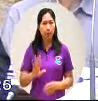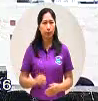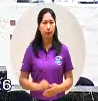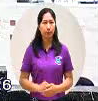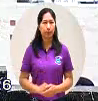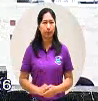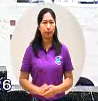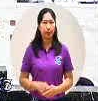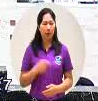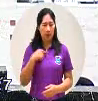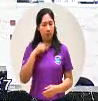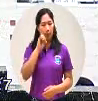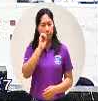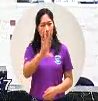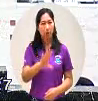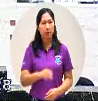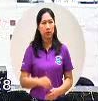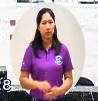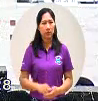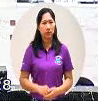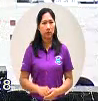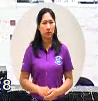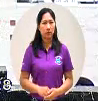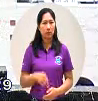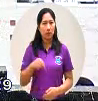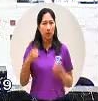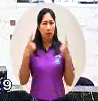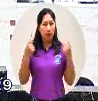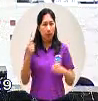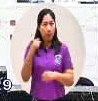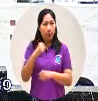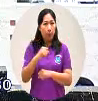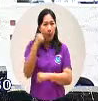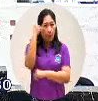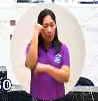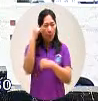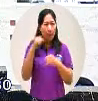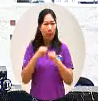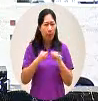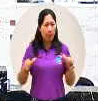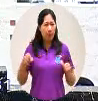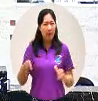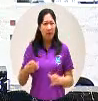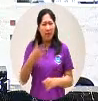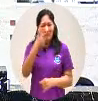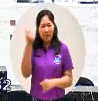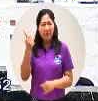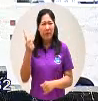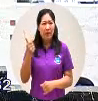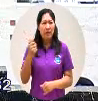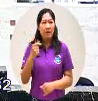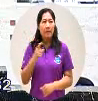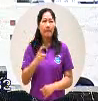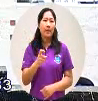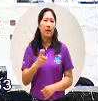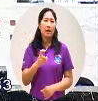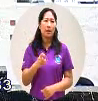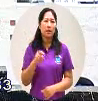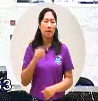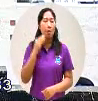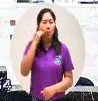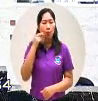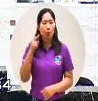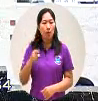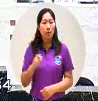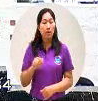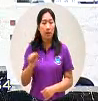我告诉你你有没有那些原住民你那太不方便了 你若如果安尼无法度，我